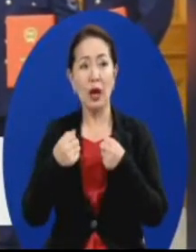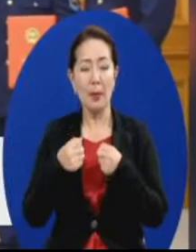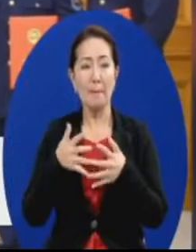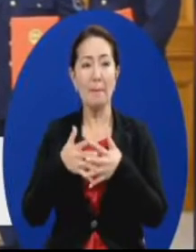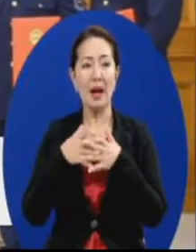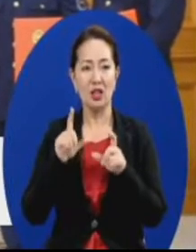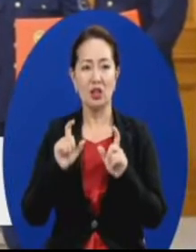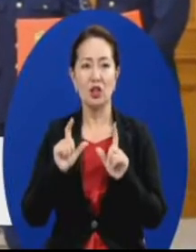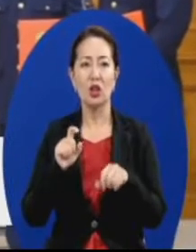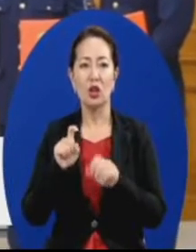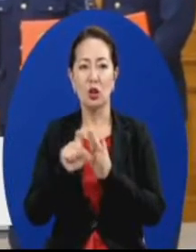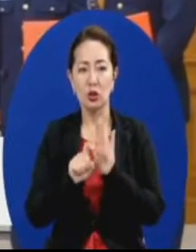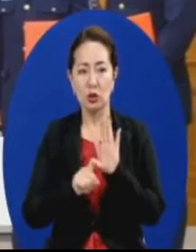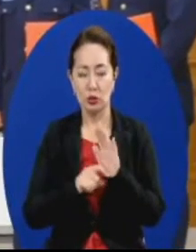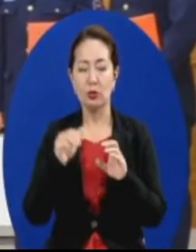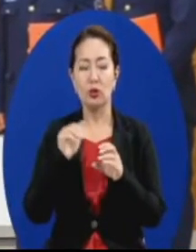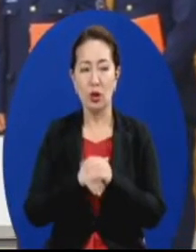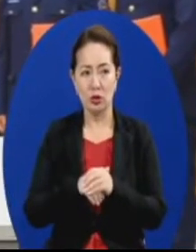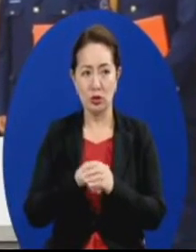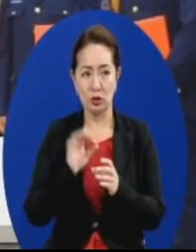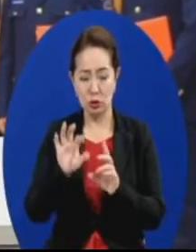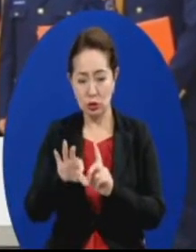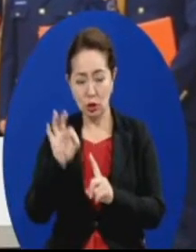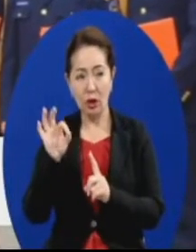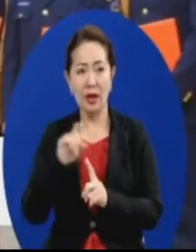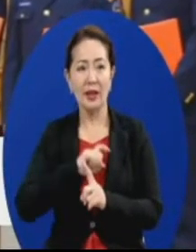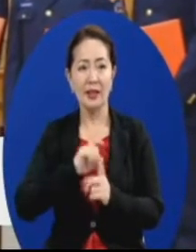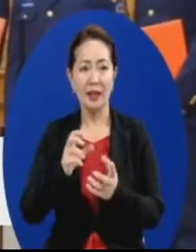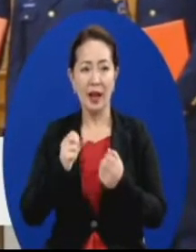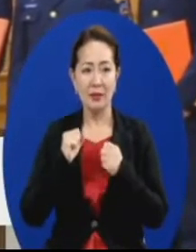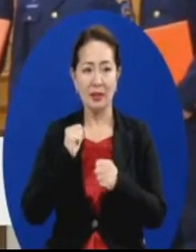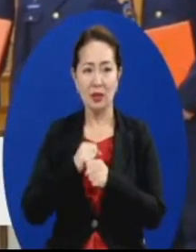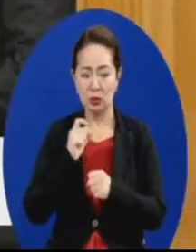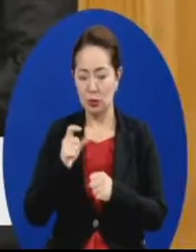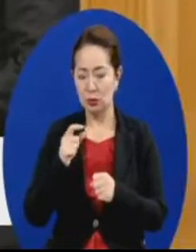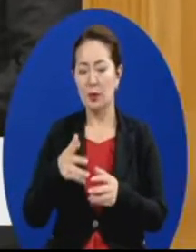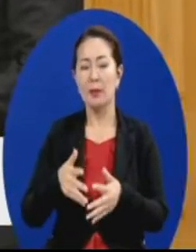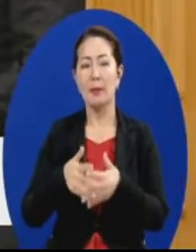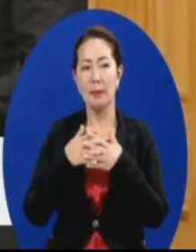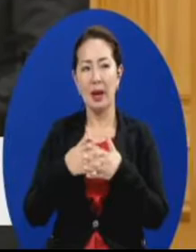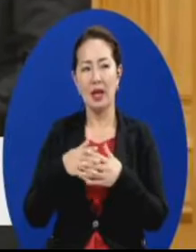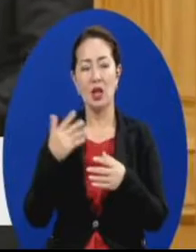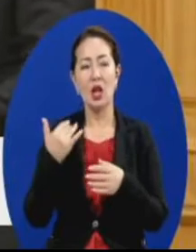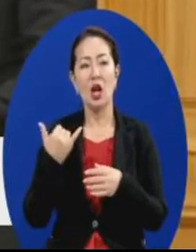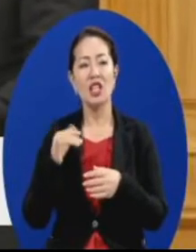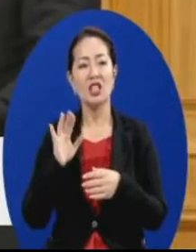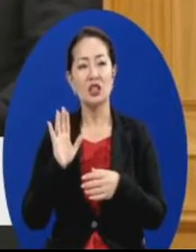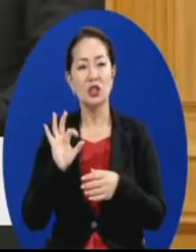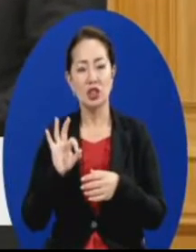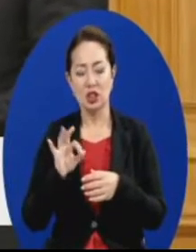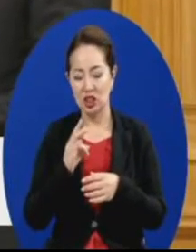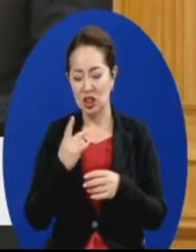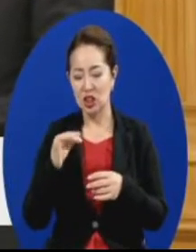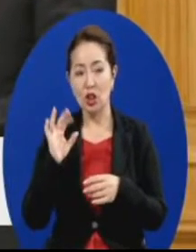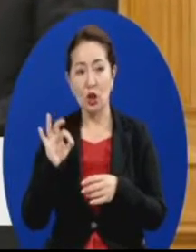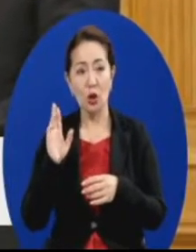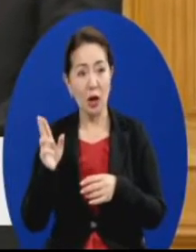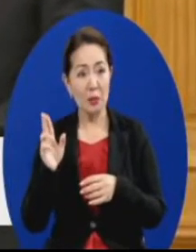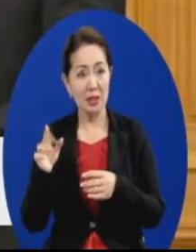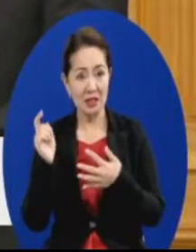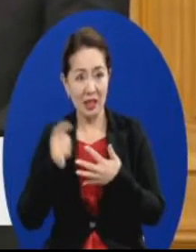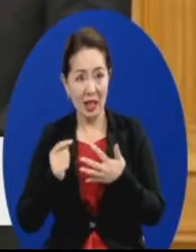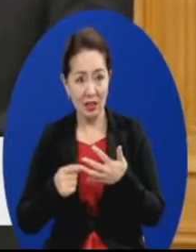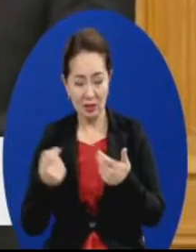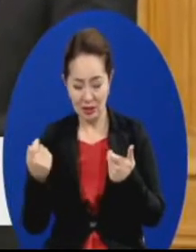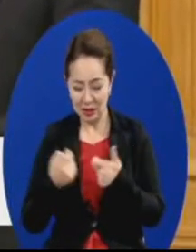орон сууцны хөтөлбөр хэрэгжүүлж байна. Хөтөлбөр сонгогдож ирэх авсан албан хаагчид орон сууцаа нийслэлийн орон сууцны корпорациас тавьж байгаа